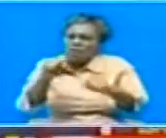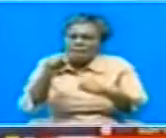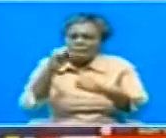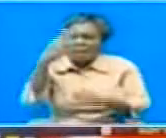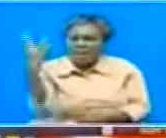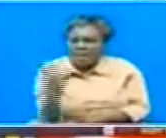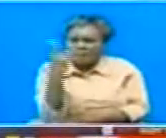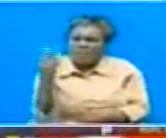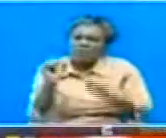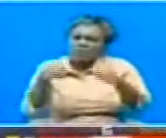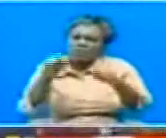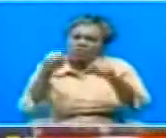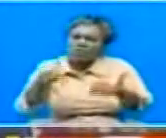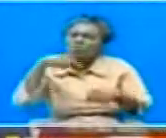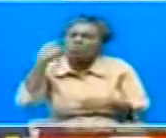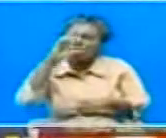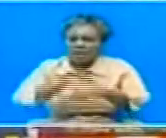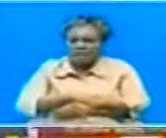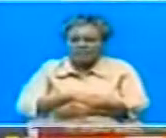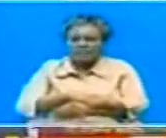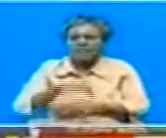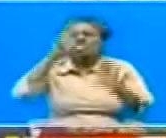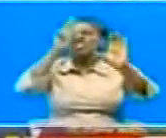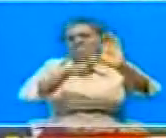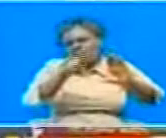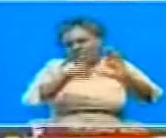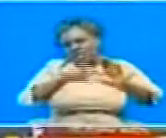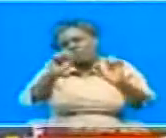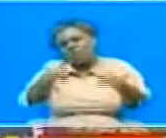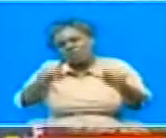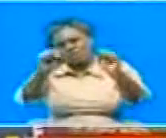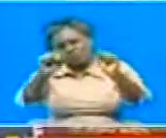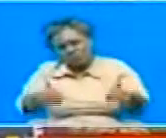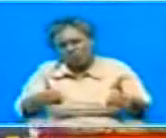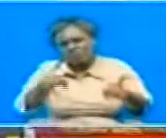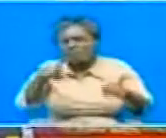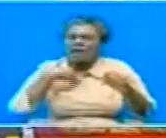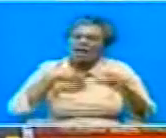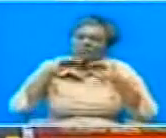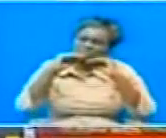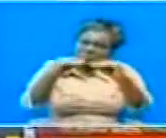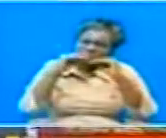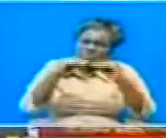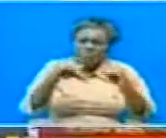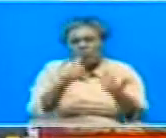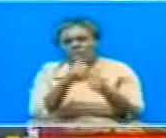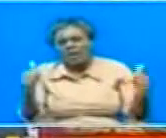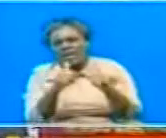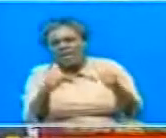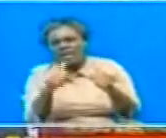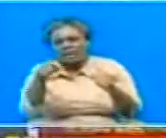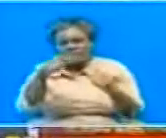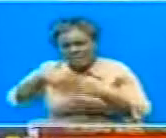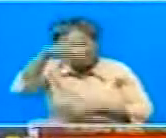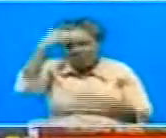Aprili pengine huenda akatoa taji hili? Timu ya Chelsea iko na mkufunzi ambaye ako na ujuzi wa kutosha, iko na mkufunzi ambaye